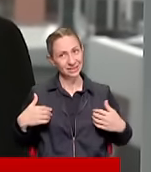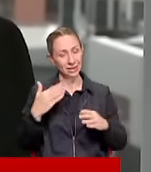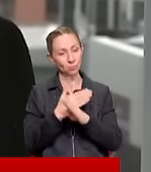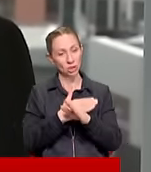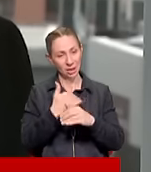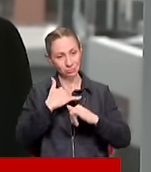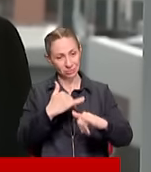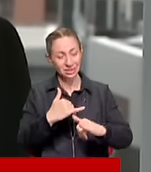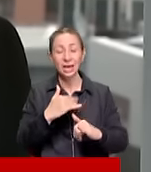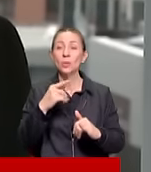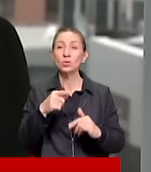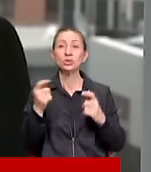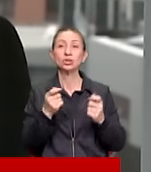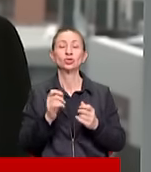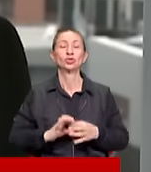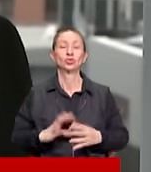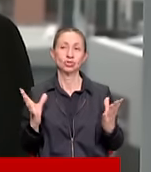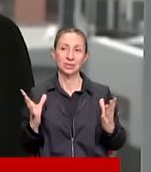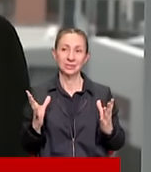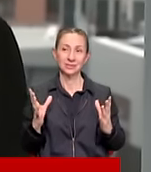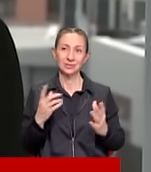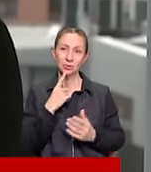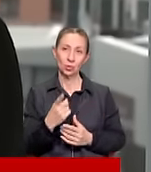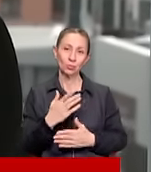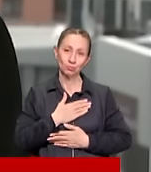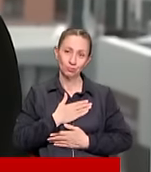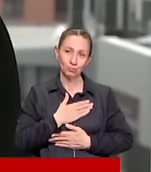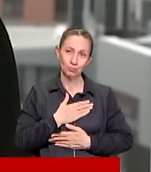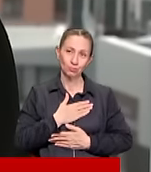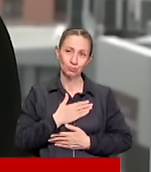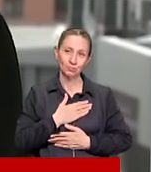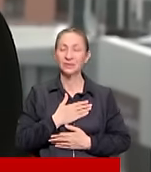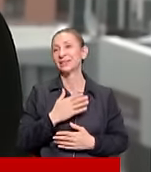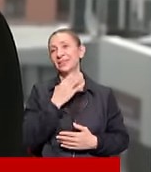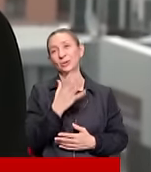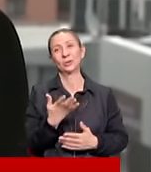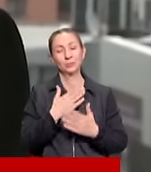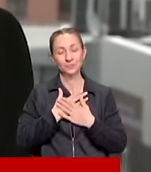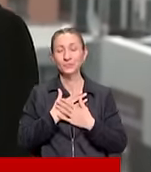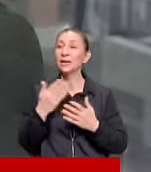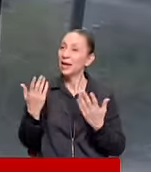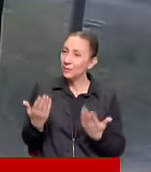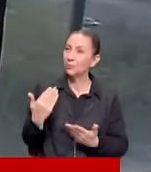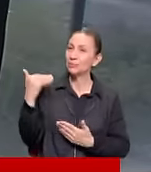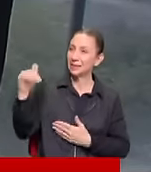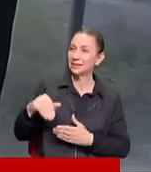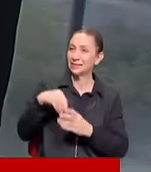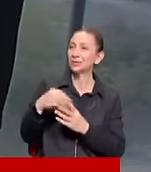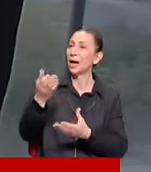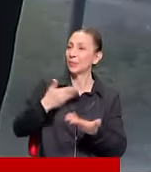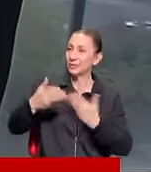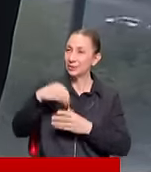hemşerilerimiz. Biz bu işin üstesinden geleceğiz diyorum efendim. Efendim, teşekkür çok sağ olun. Ediyoruz. Sağ ben olun. Teşekkür ederim. Geldiniz,